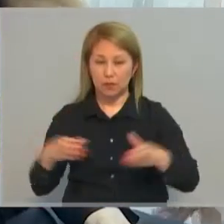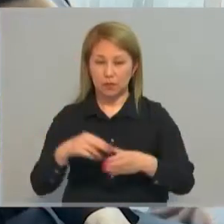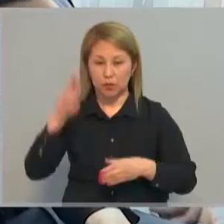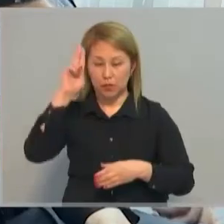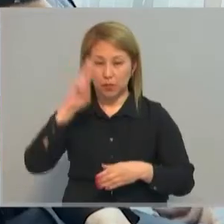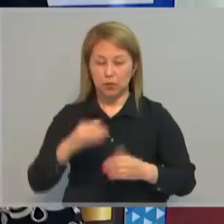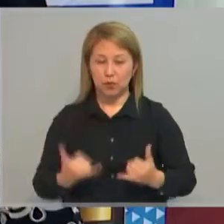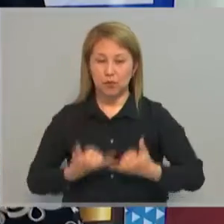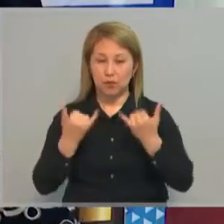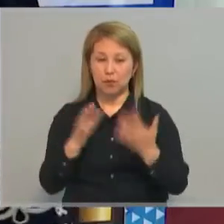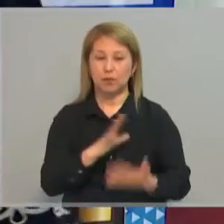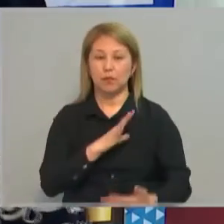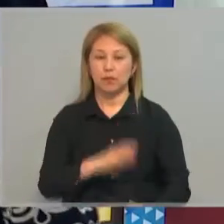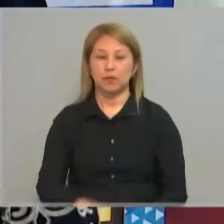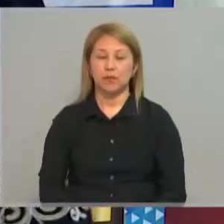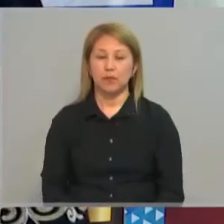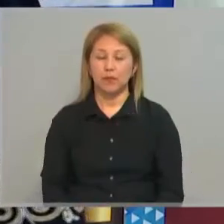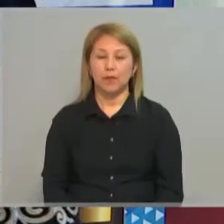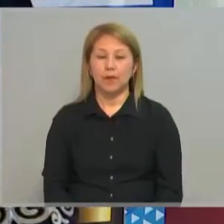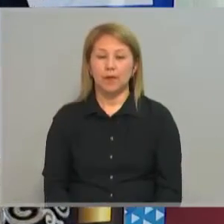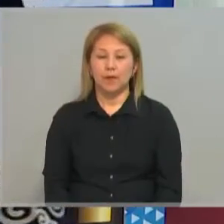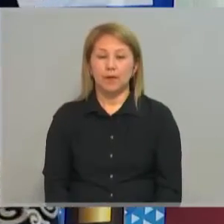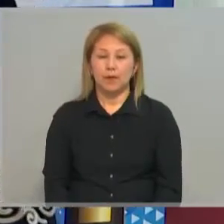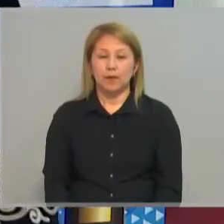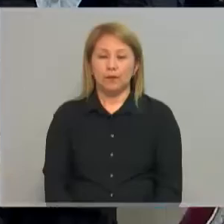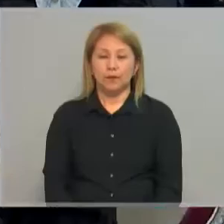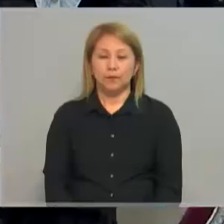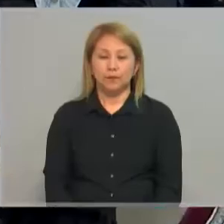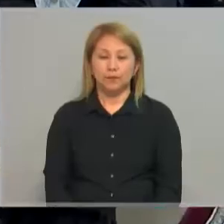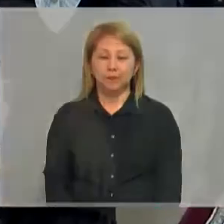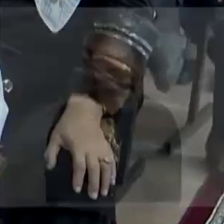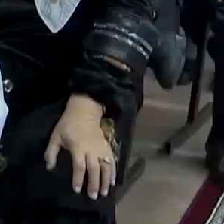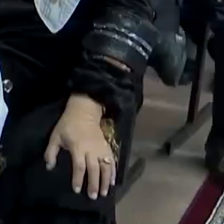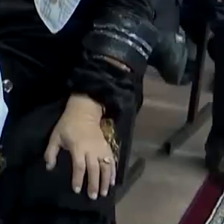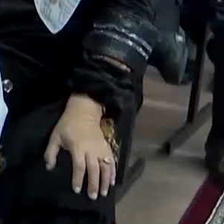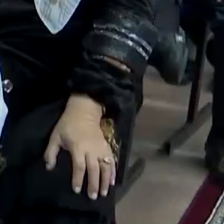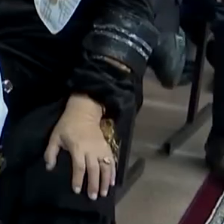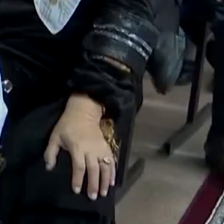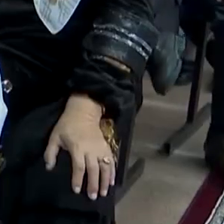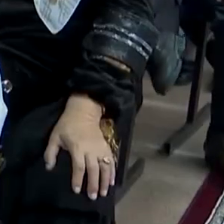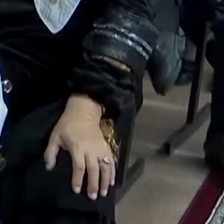оқушылар ізгі ниеттерін білдірді. Ордабасы ауданынан Дәрібек Оңғыласын, Әли Мәлік, Бақыт Байлар, жаңалықтар.